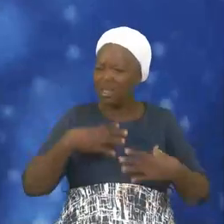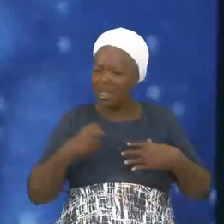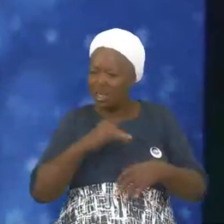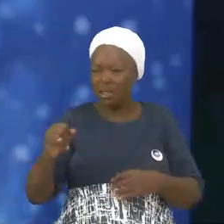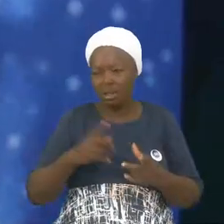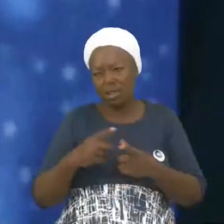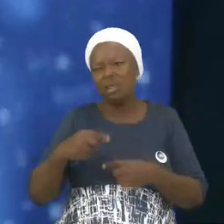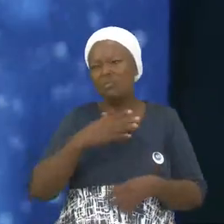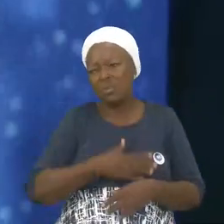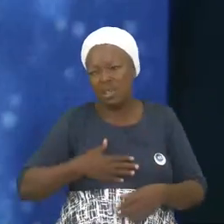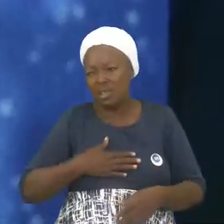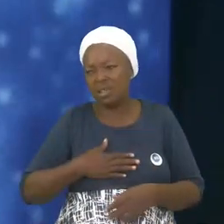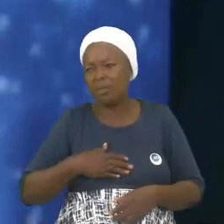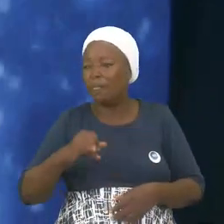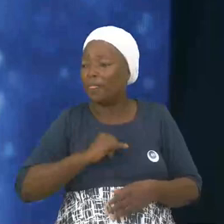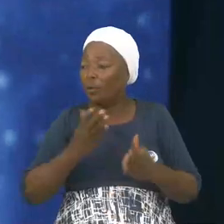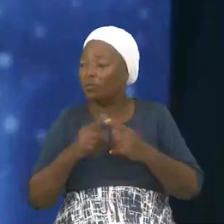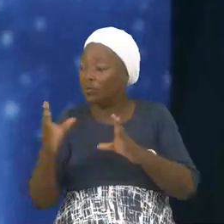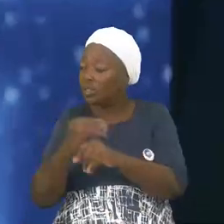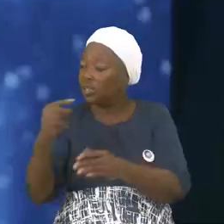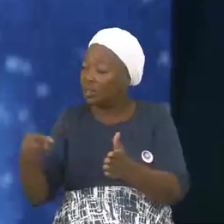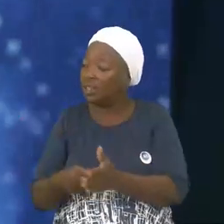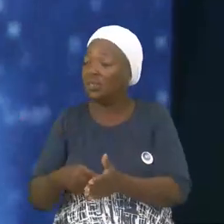malades et ils sont guéris.